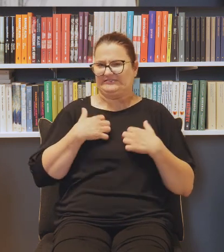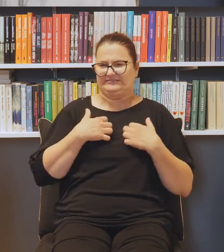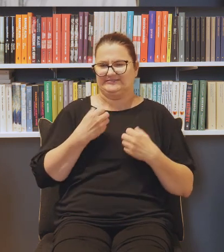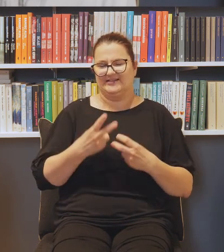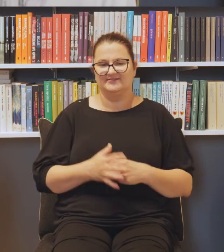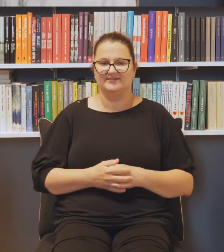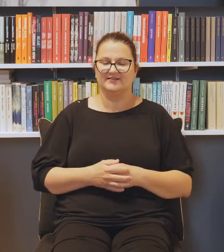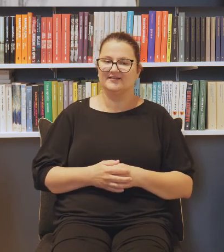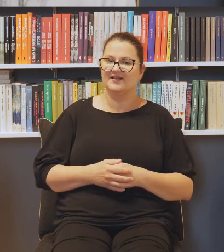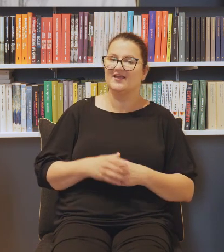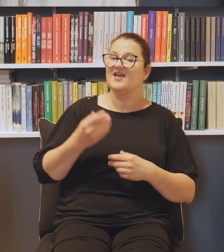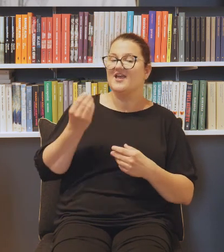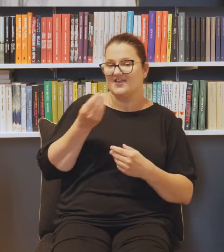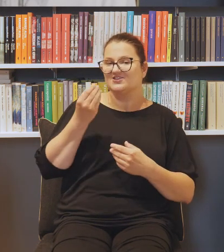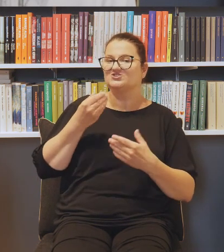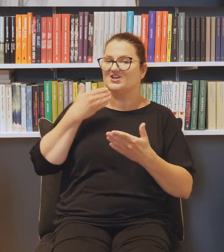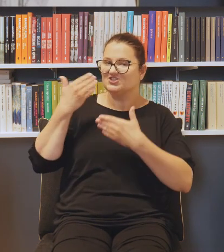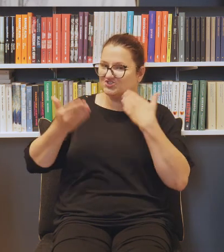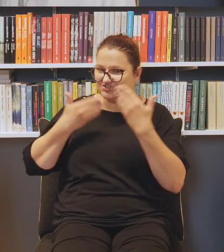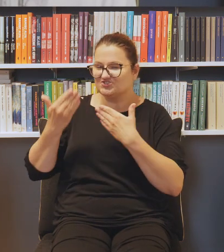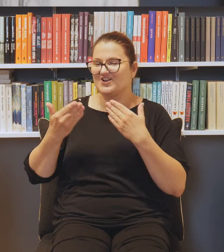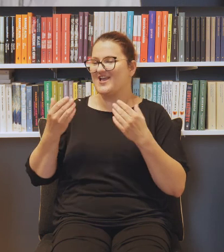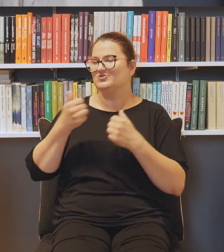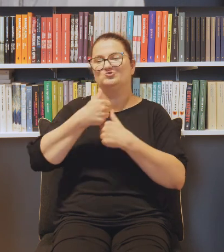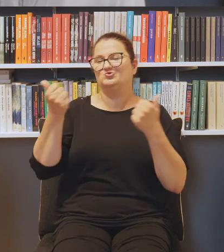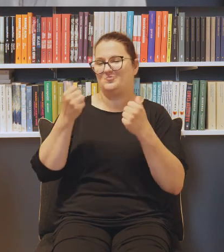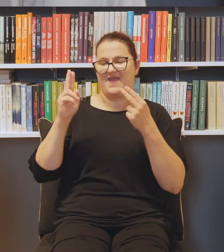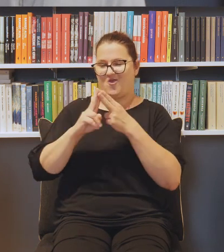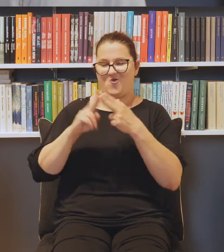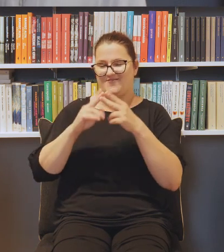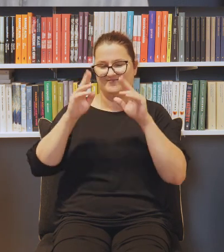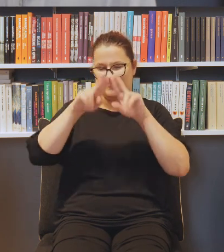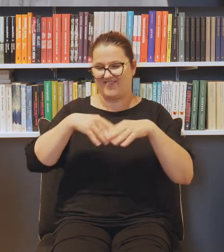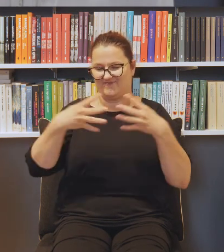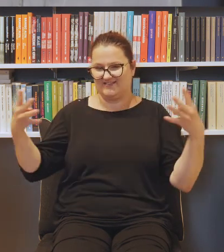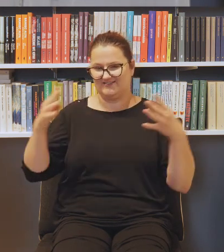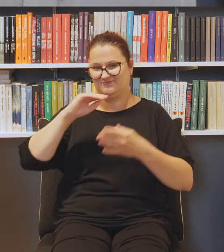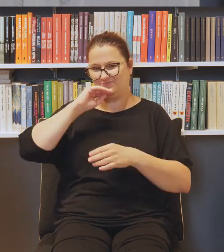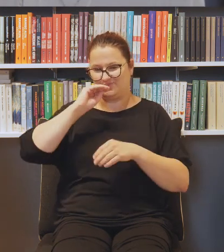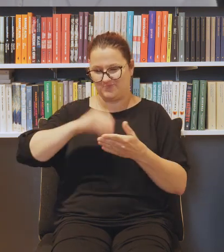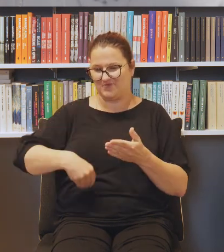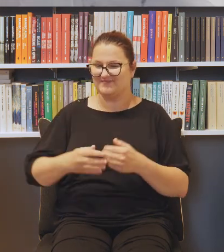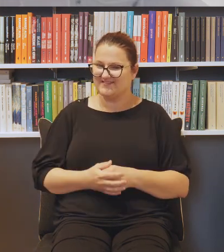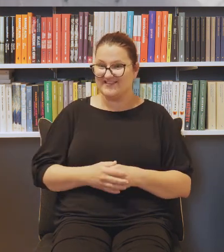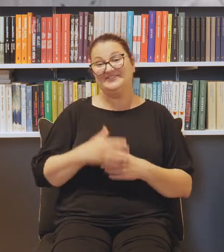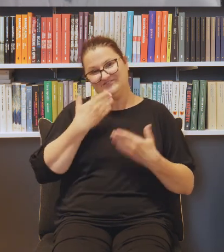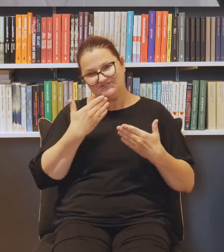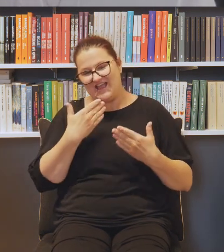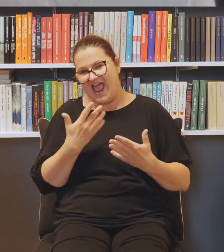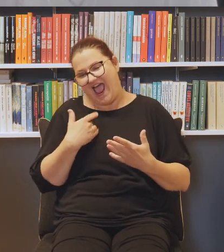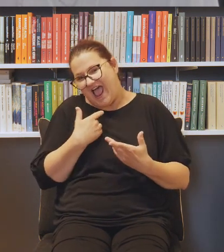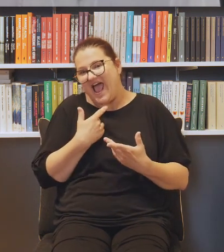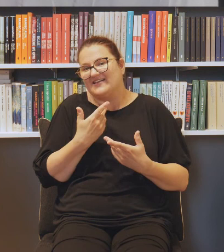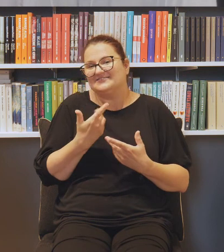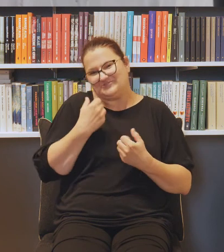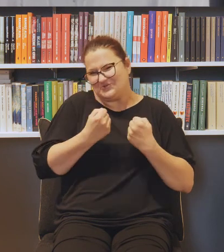To ja tylko życzę jeszcze super kontraktu z Netflixem. Dziękuję. Ale to chyba trudne, więc nie wiem. Chyba, że ktoś z Państwa